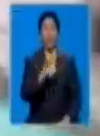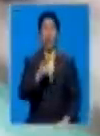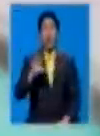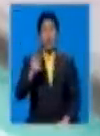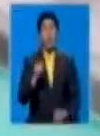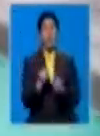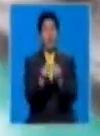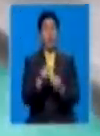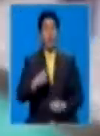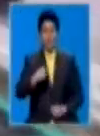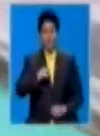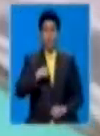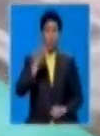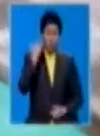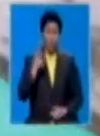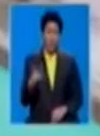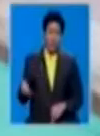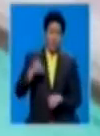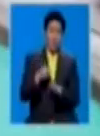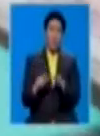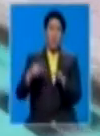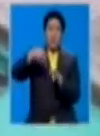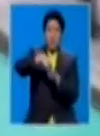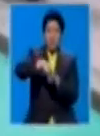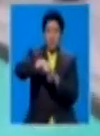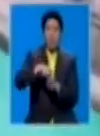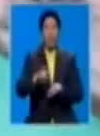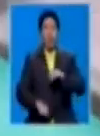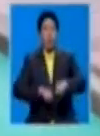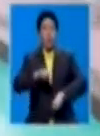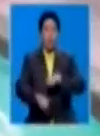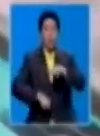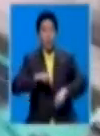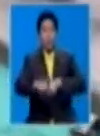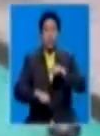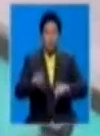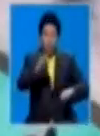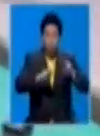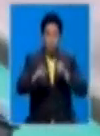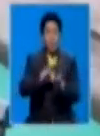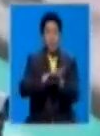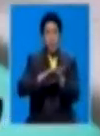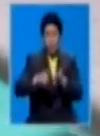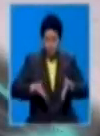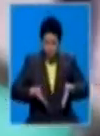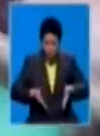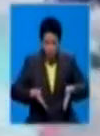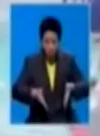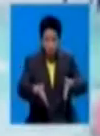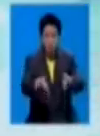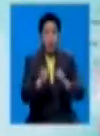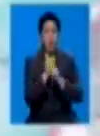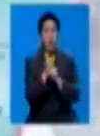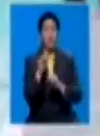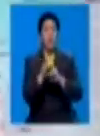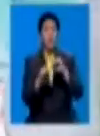วันนั้นผมได้ร่วมปั่นจักรยานกับพี่น้องประชาชนเพื่อดูแลความเรียบร้อยของเส้นทางจักรยานตามโครงการดังกล่าวนะ